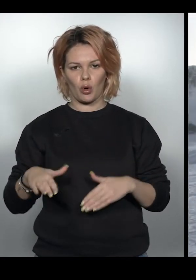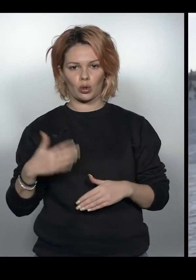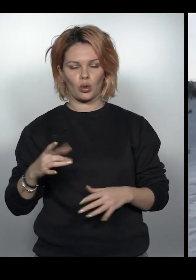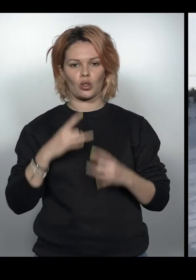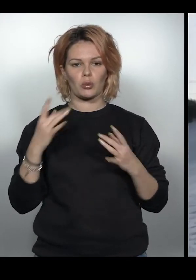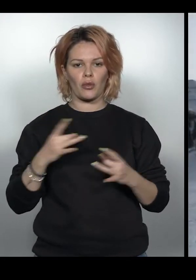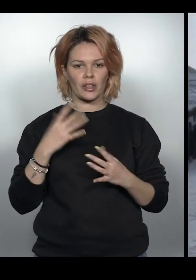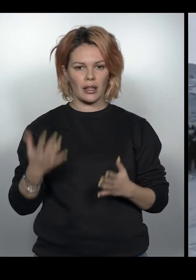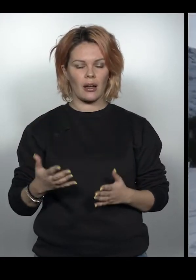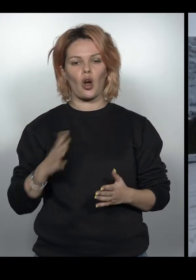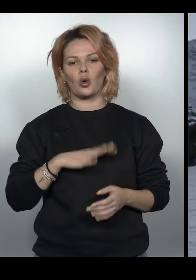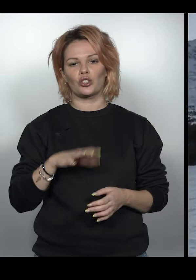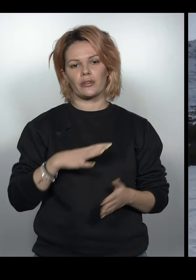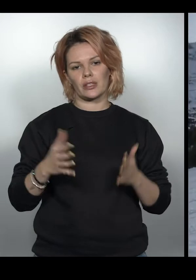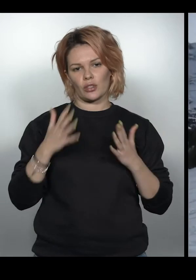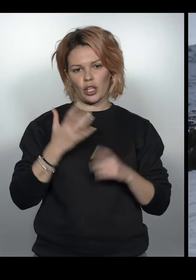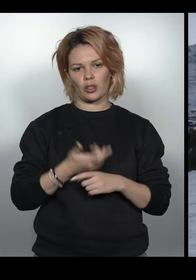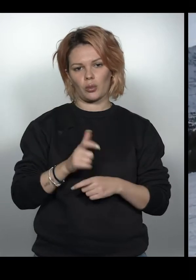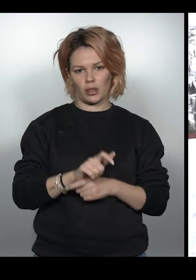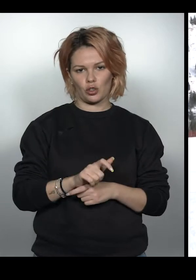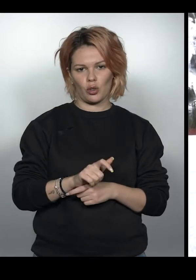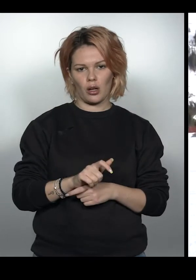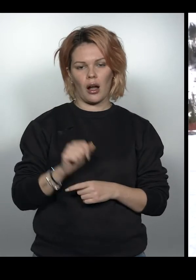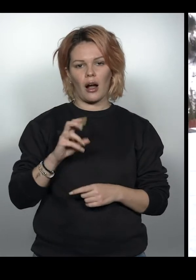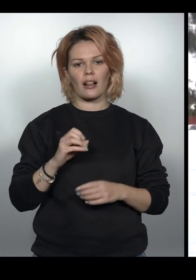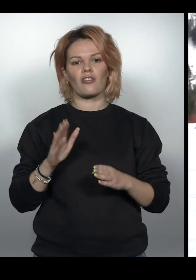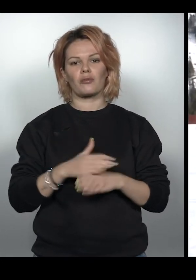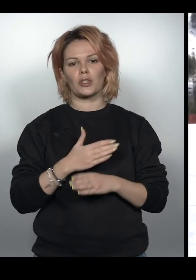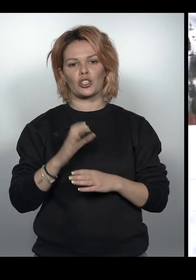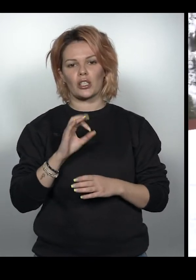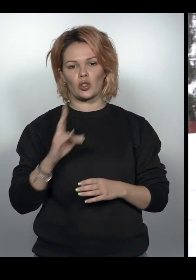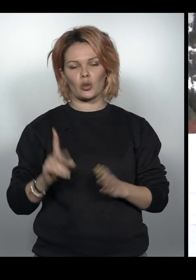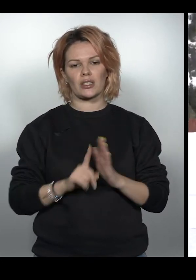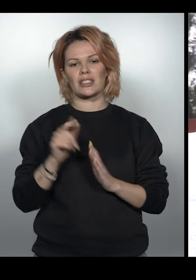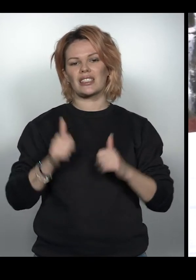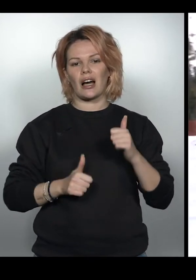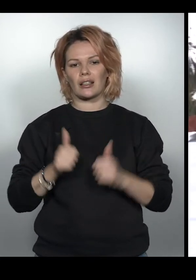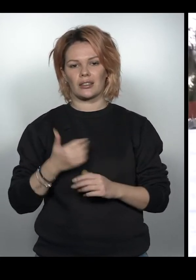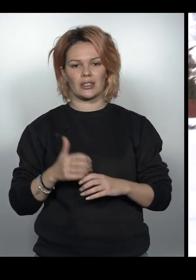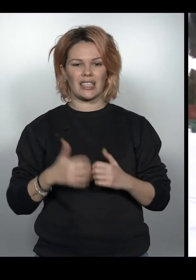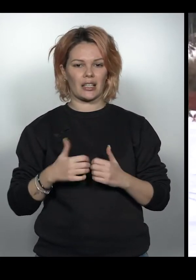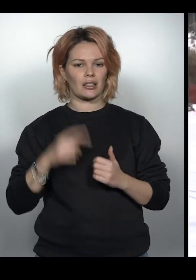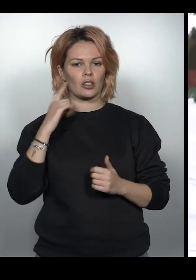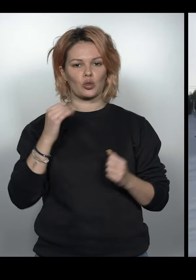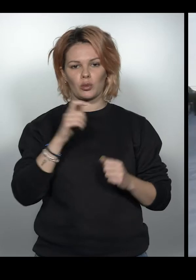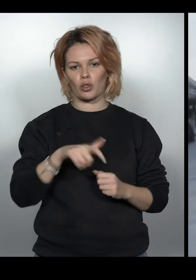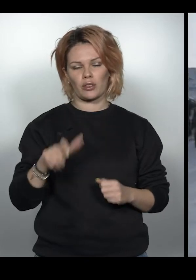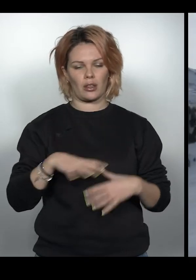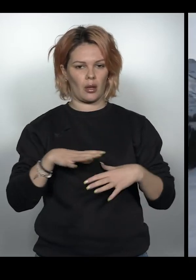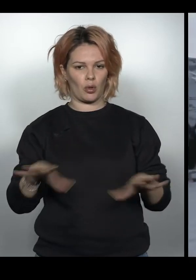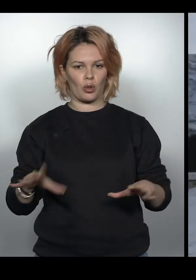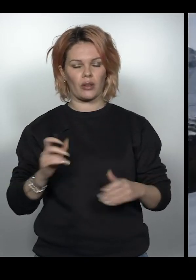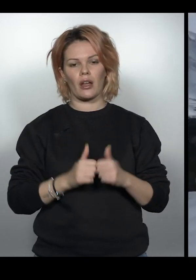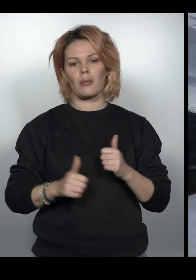сноуборду розповіла, очікували, звичайно, більшого. Але у міжсезоння стартів серед нечуючих спортсменів взагалі не було,